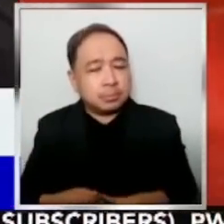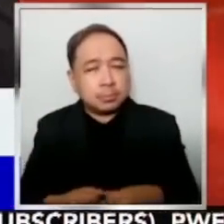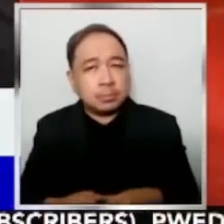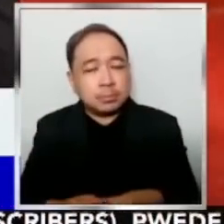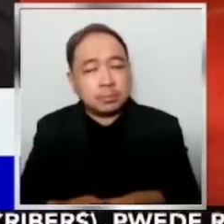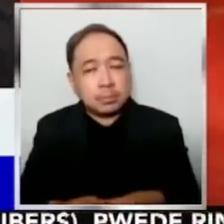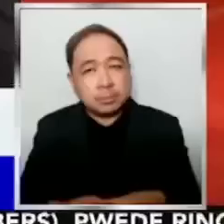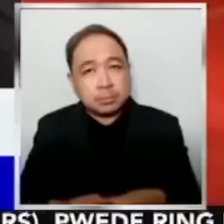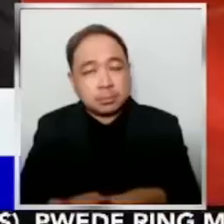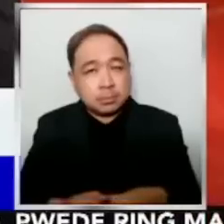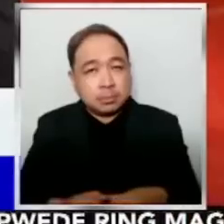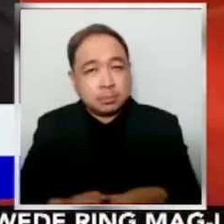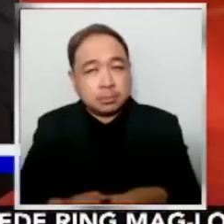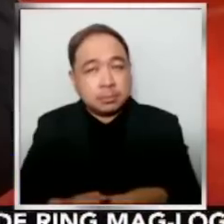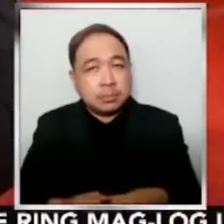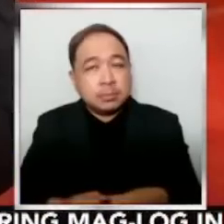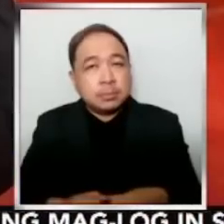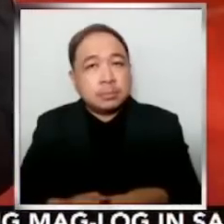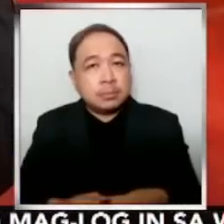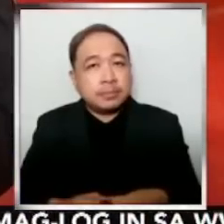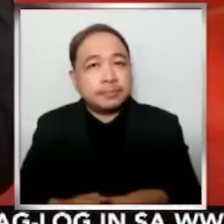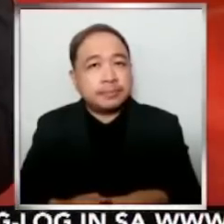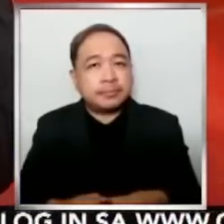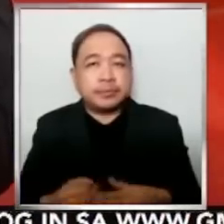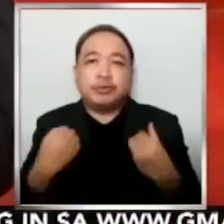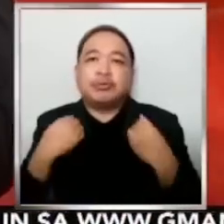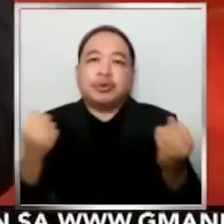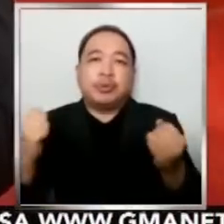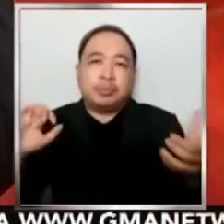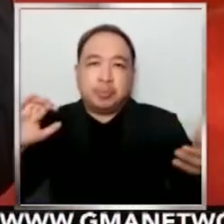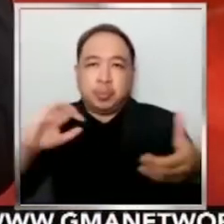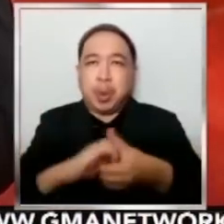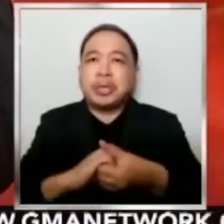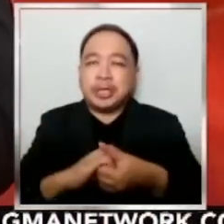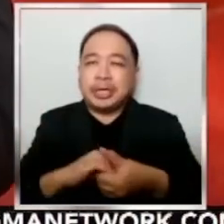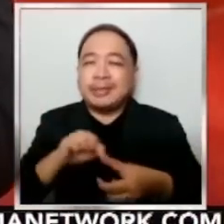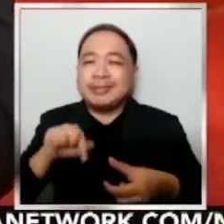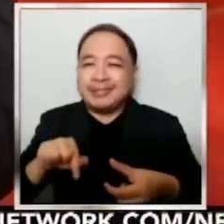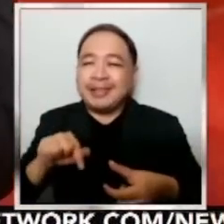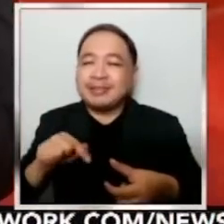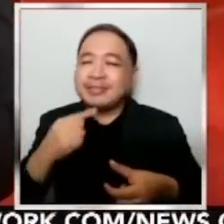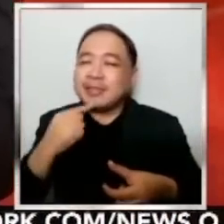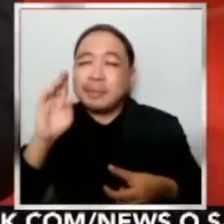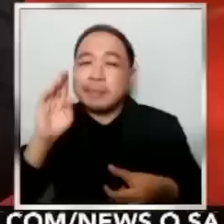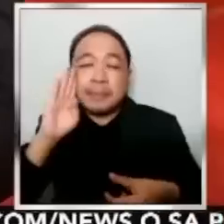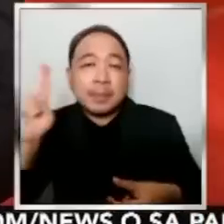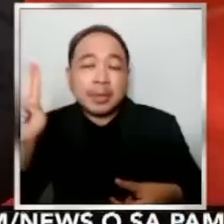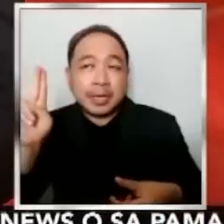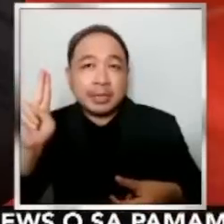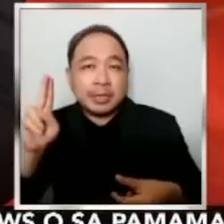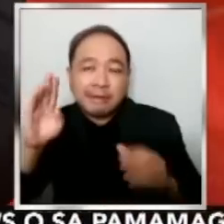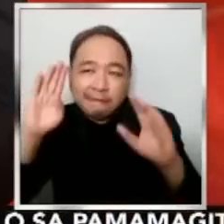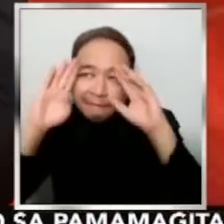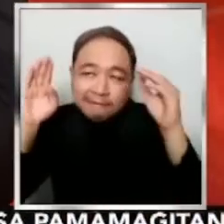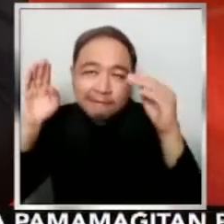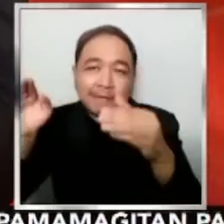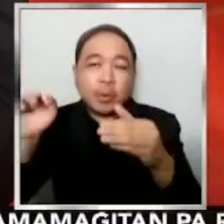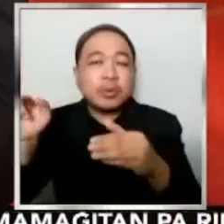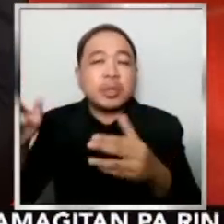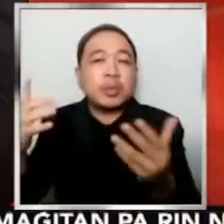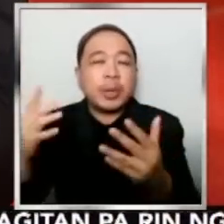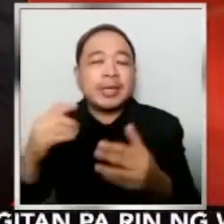Mel, pinakamatibay na kaalyado, ganyan nga ang sinabi ni President-elect BBM sa kanyang unang speech sa ginanap na